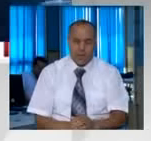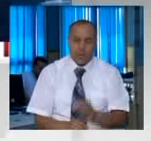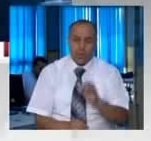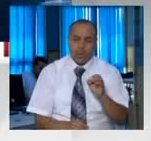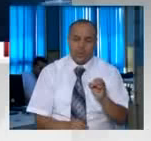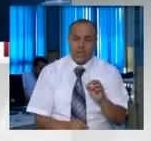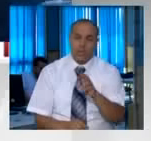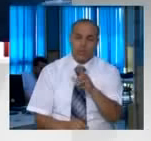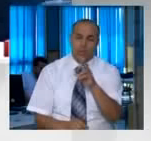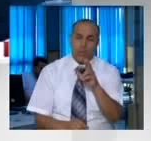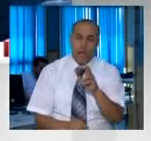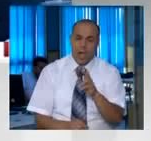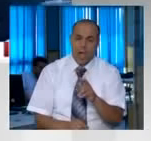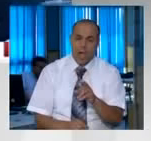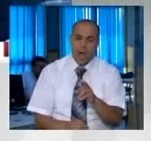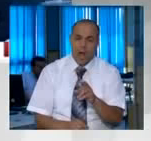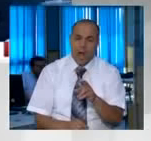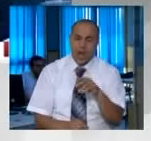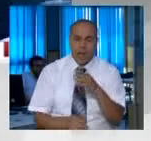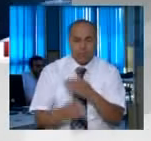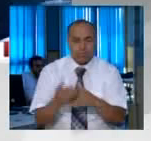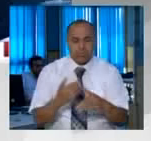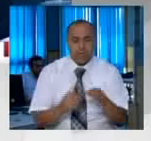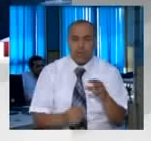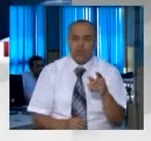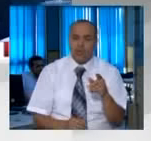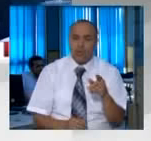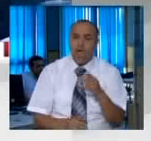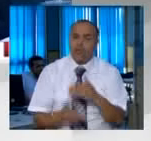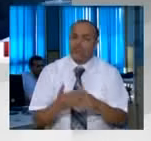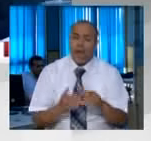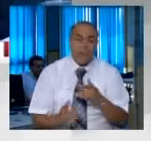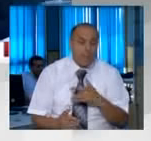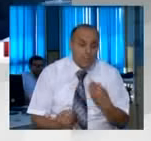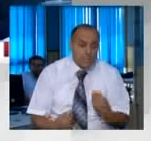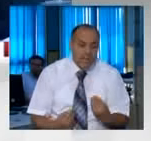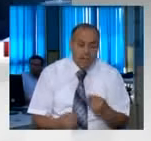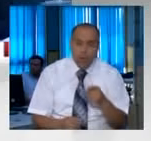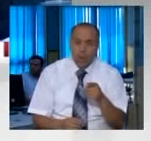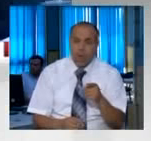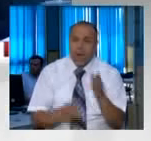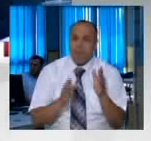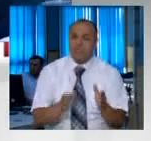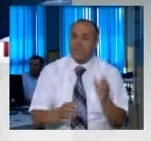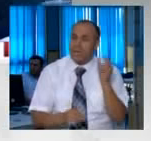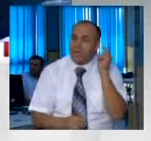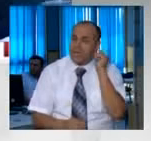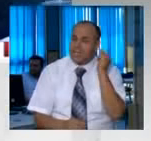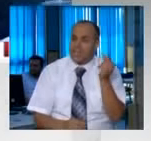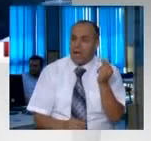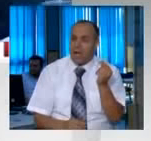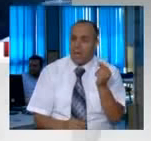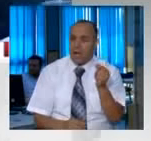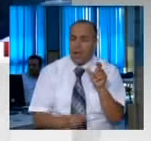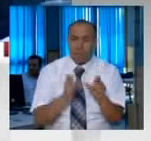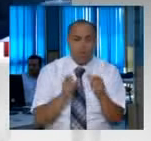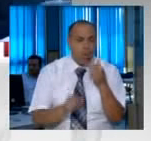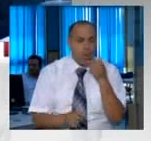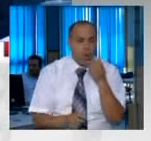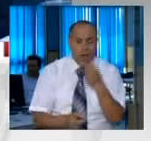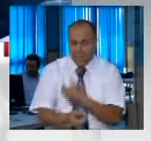فقط نادية في إطار الحديث عن الجرحى، ماذا عن حالة الجرحى خاصة وأن مستشفى القصرين كان قد دعا المواطنين